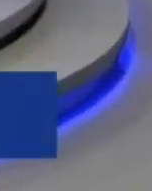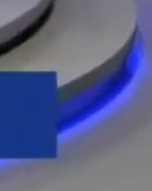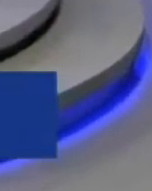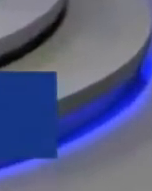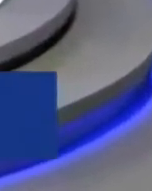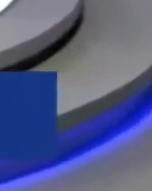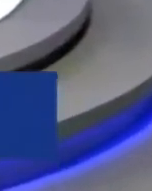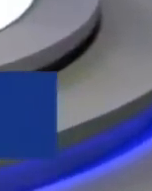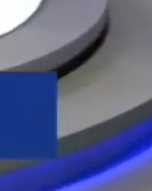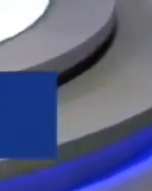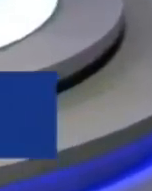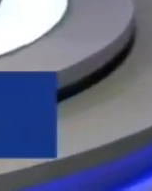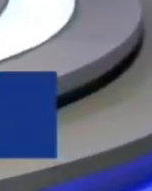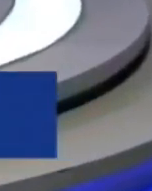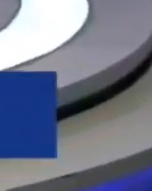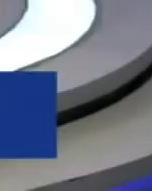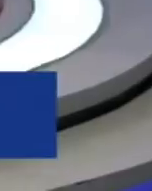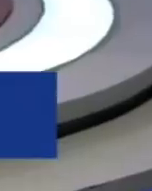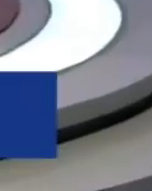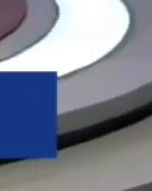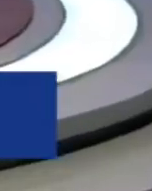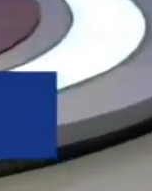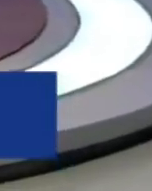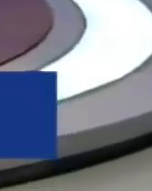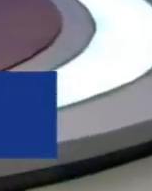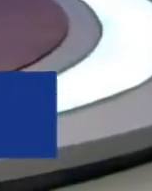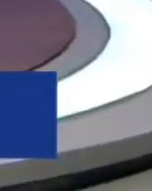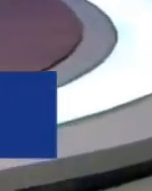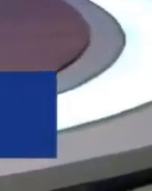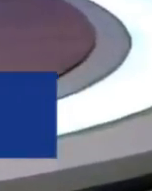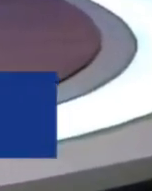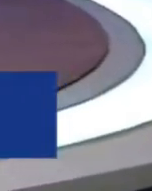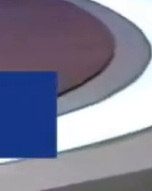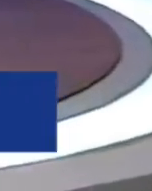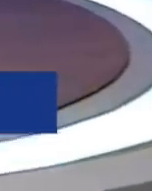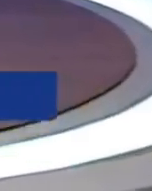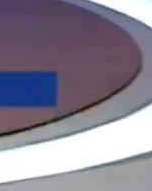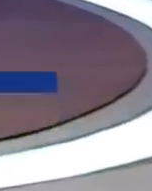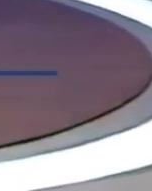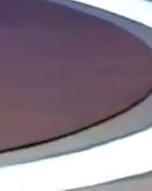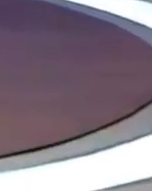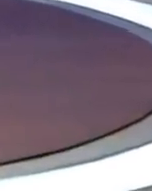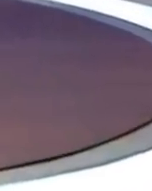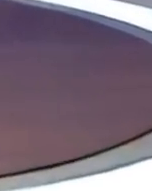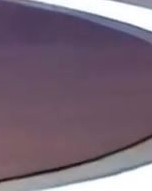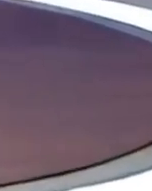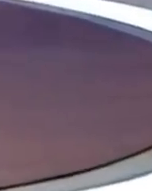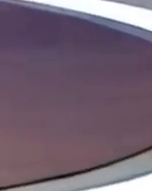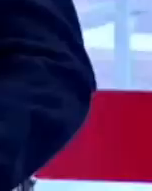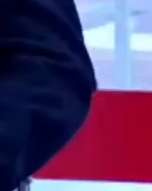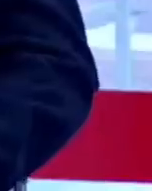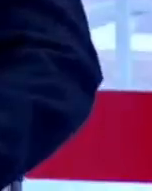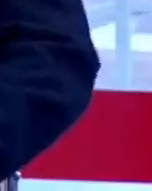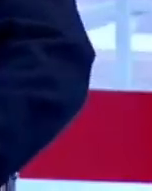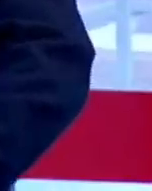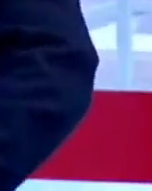Сайн байна уу хүмүүс үзүүлжтэй. Монголын мэдээ сувгийн цагийн хүрд мэдээллийн хөтөлбөр эхэлж байна. Эхлээд мэдээнийхээ төвчийг танилцуулъя.